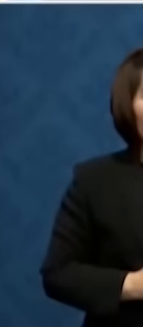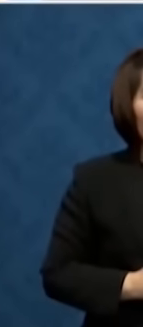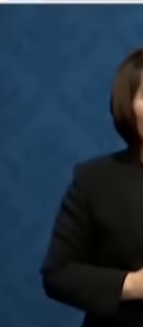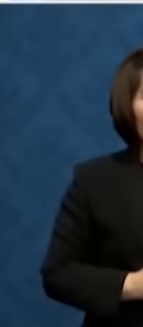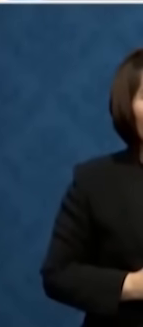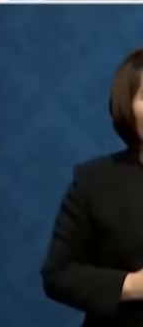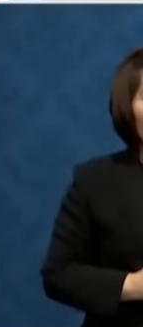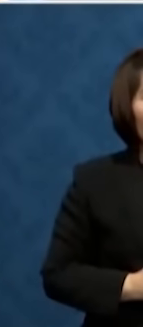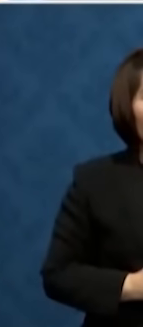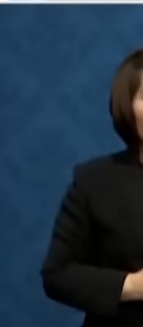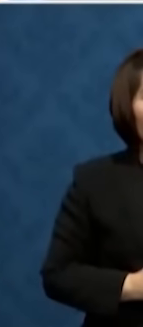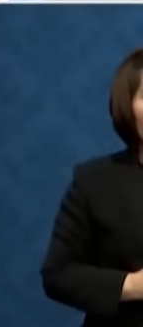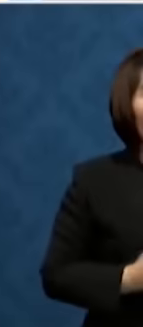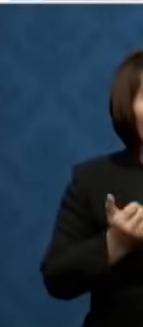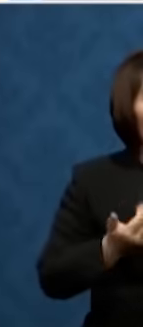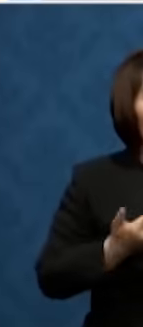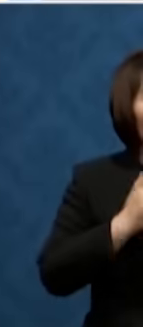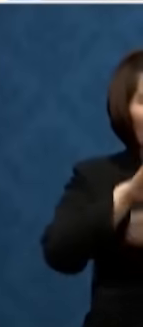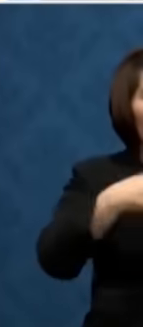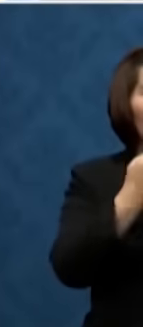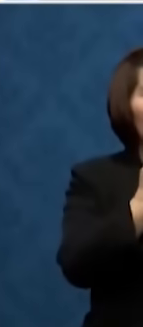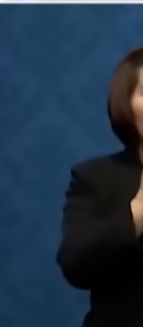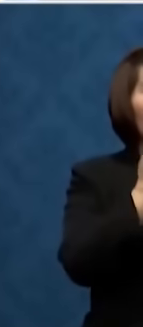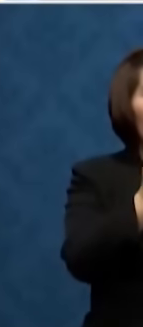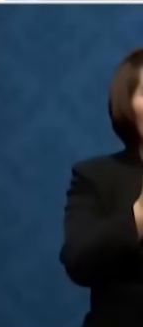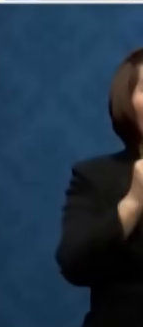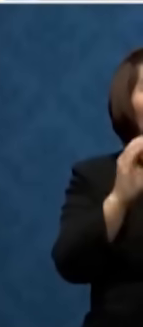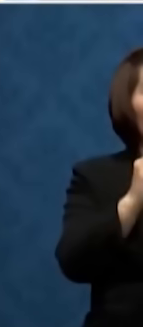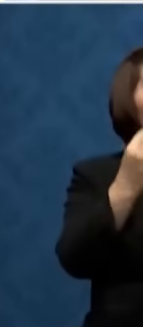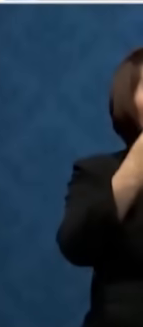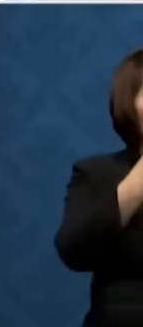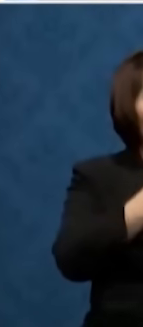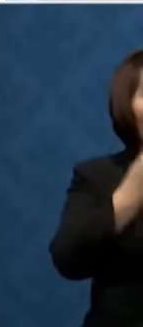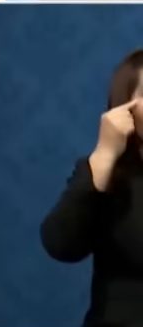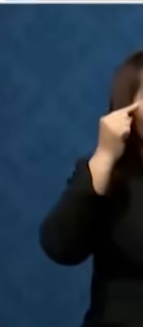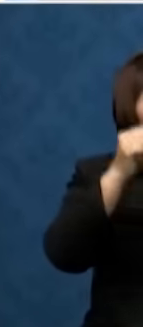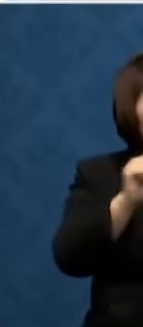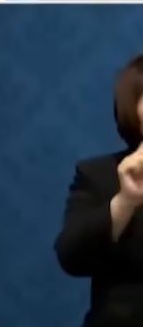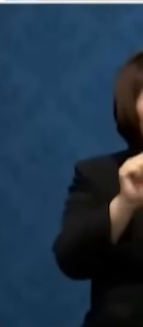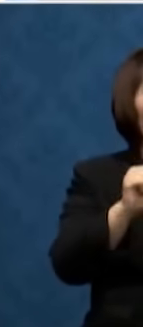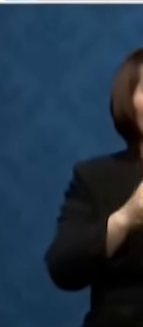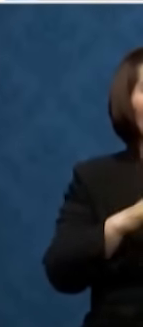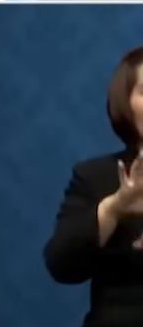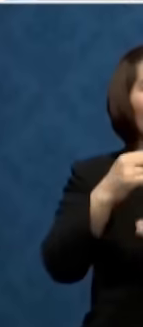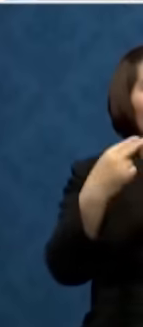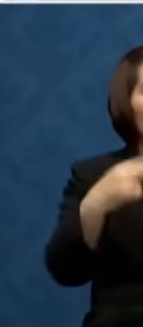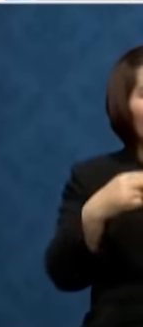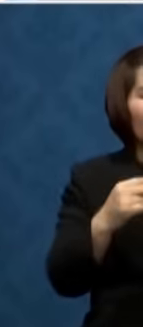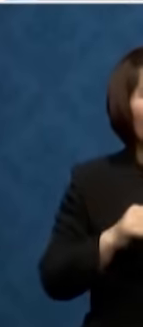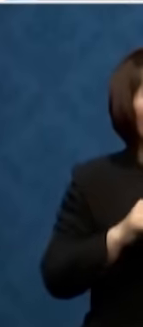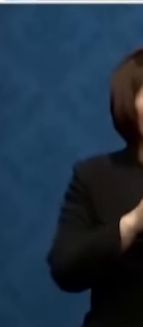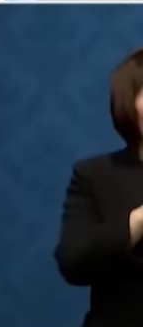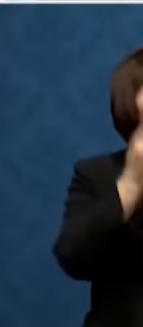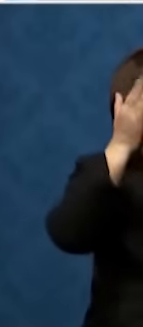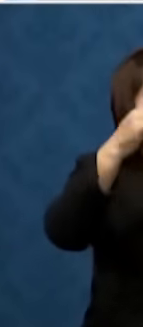ากำลังดำเนินการตามระเบียบวาระของการประชุมในการที่จะต้องเลือกนะครับผู้ที่จะไปเป็นนายกรัฐมน